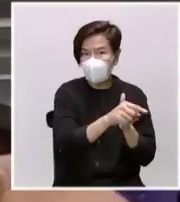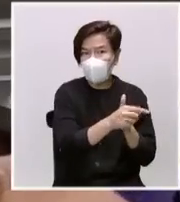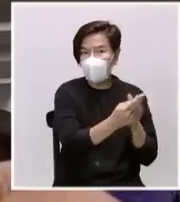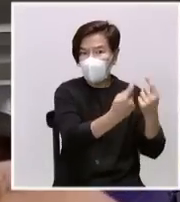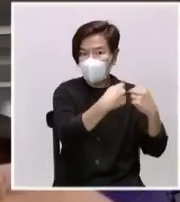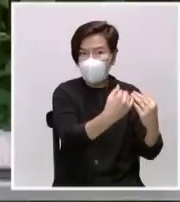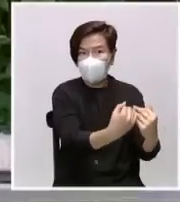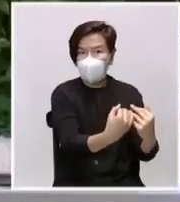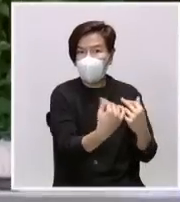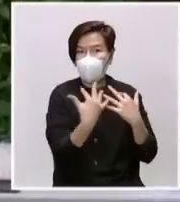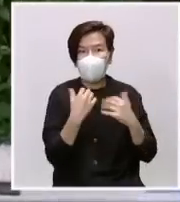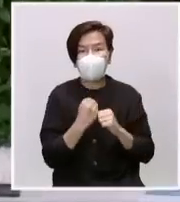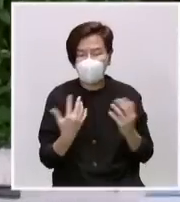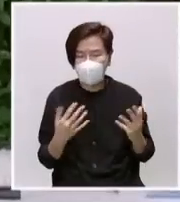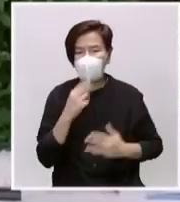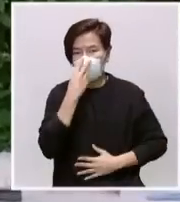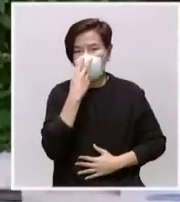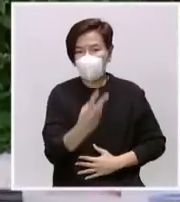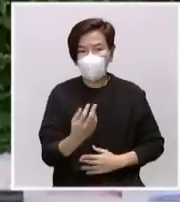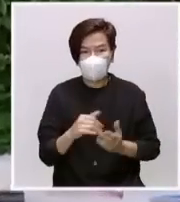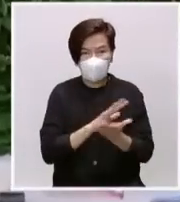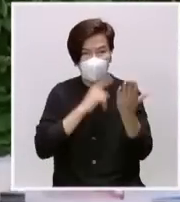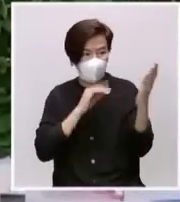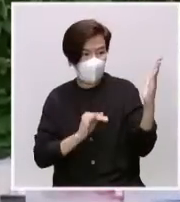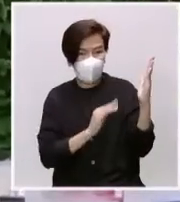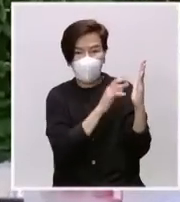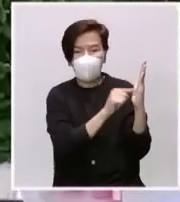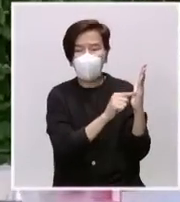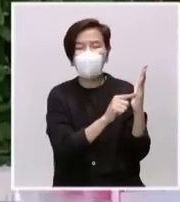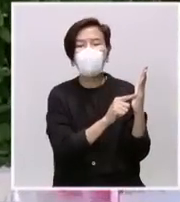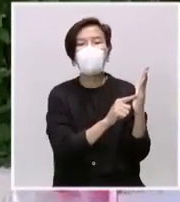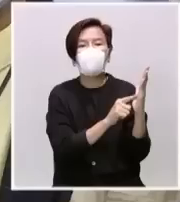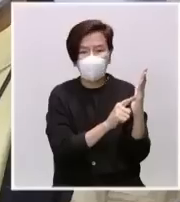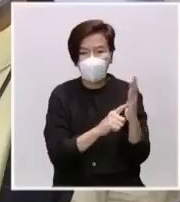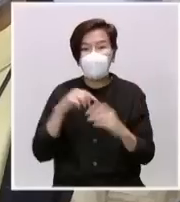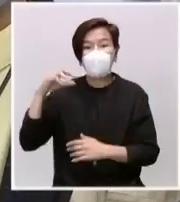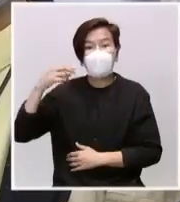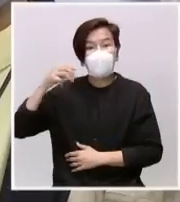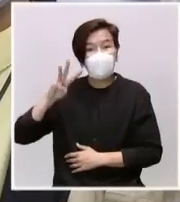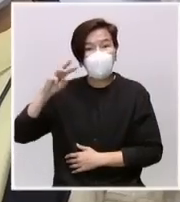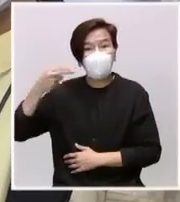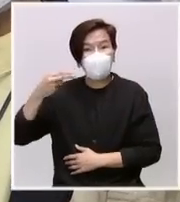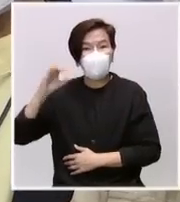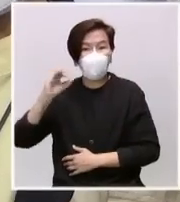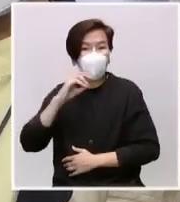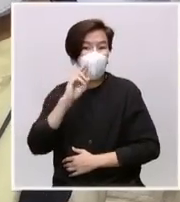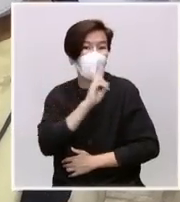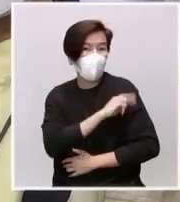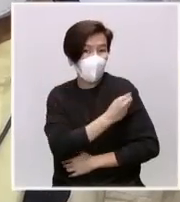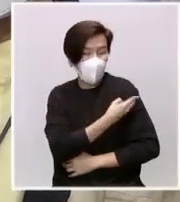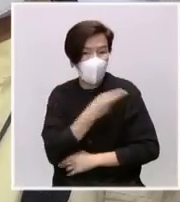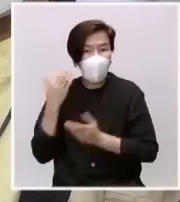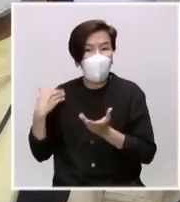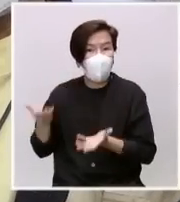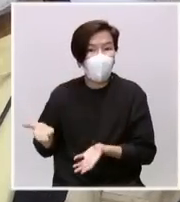นามัยโลกยังไม่ได้ยกระดับความน่ากังวลของสายพันธุ์นี้ก็ตามนะครับส่วนความคืบหน้าการเตรียมความพร้อมเปิดเทอมล่าสุด